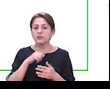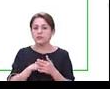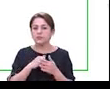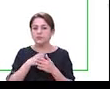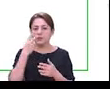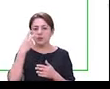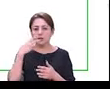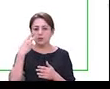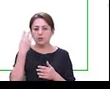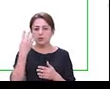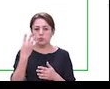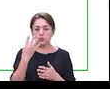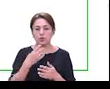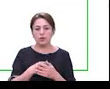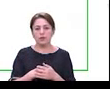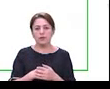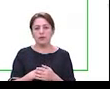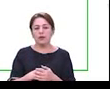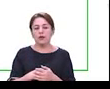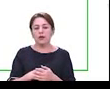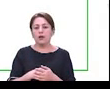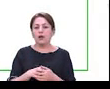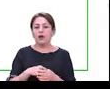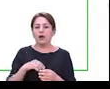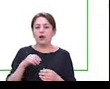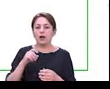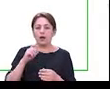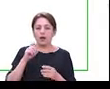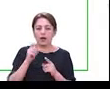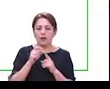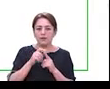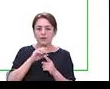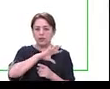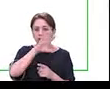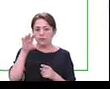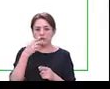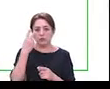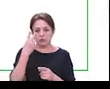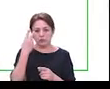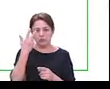24 ta deyishingiz mumkin? Axir harflarimiz 23 ta-ku.